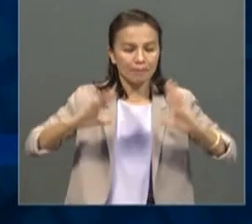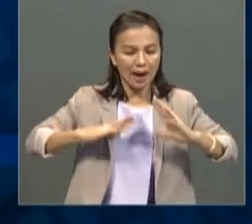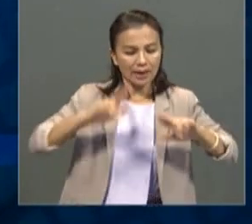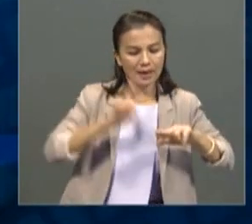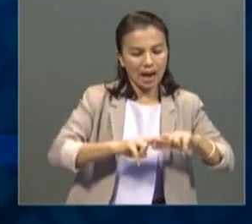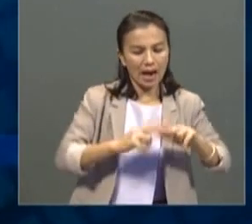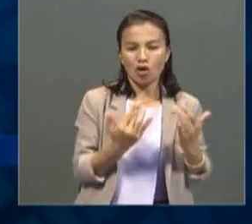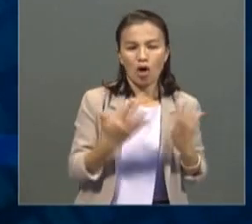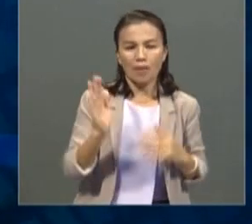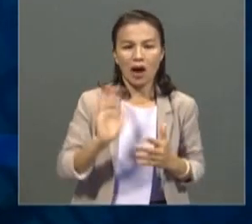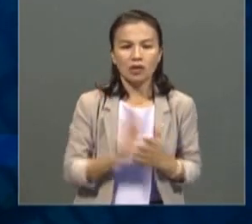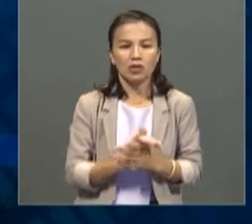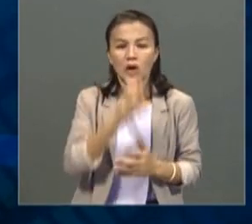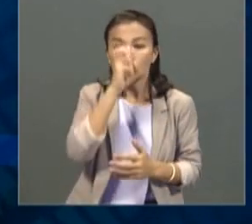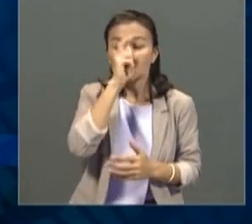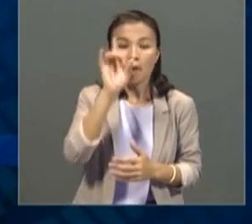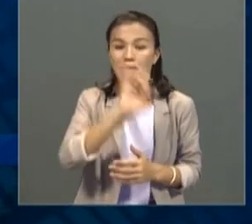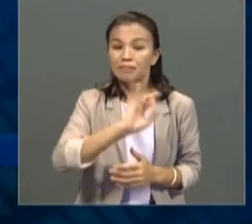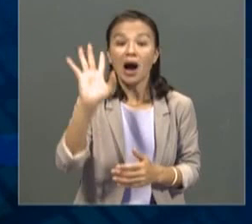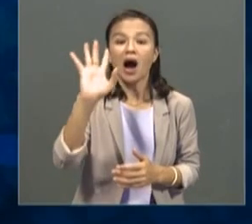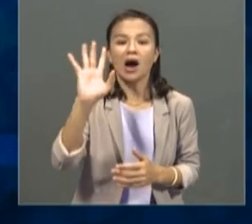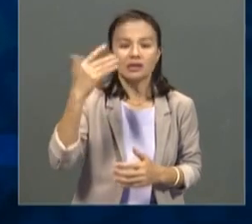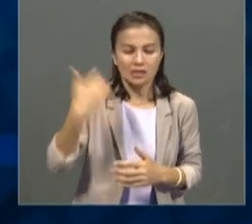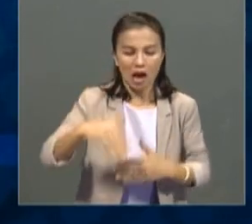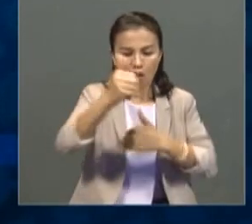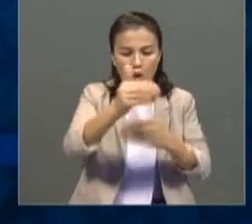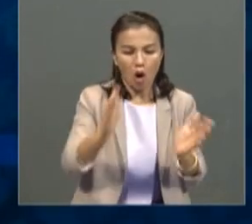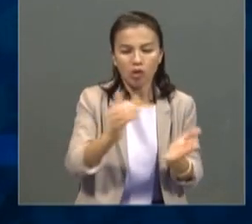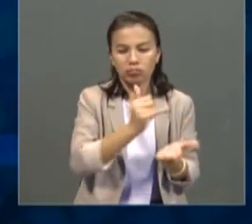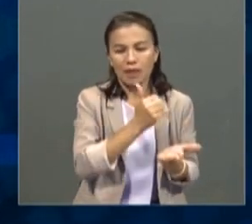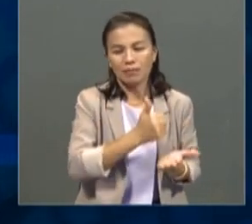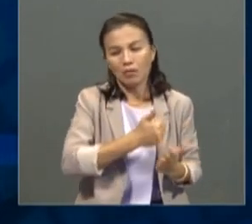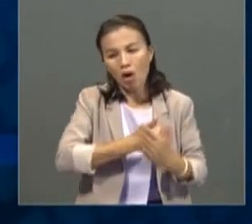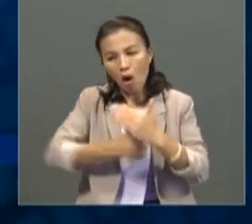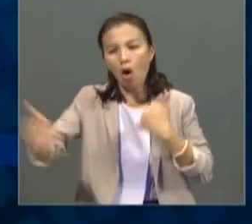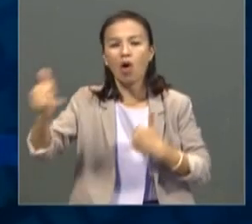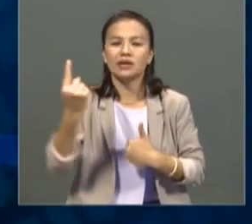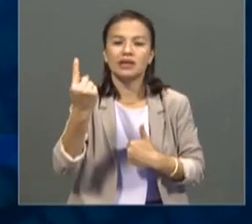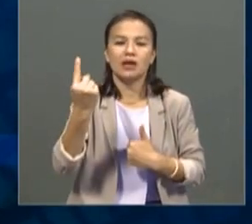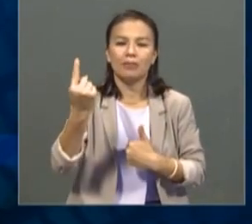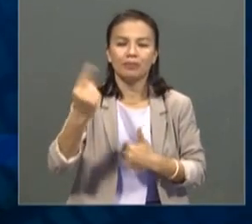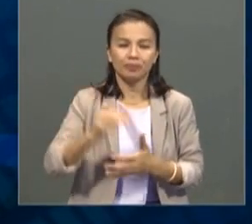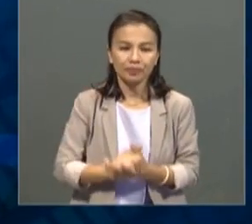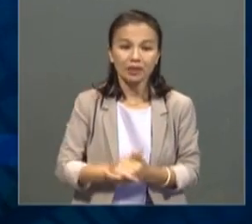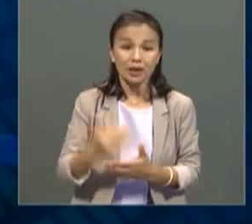ယ်ပြီးလို့ရှိရင်တခါလေတို့ဓာတ်လျှောက်ဖြည့်